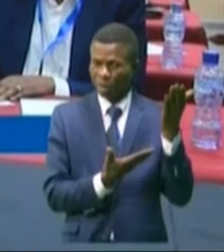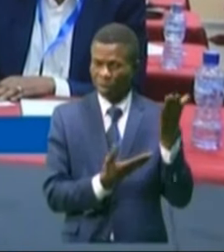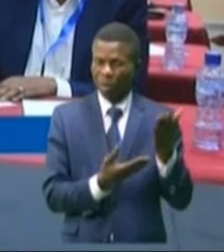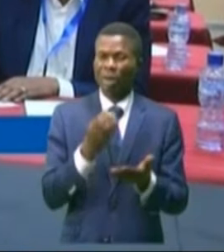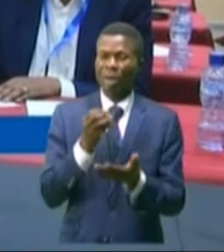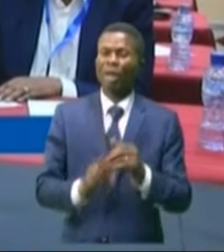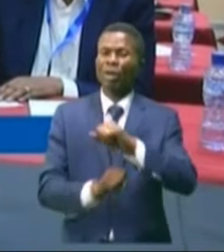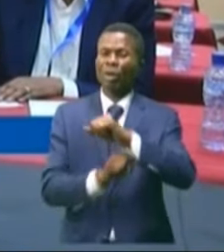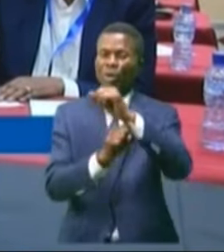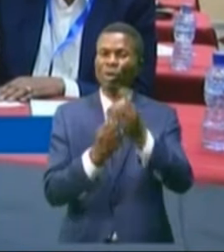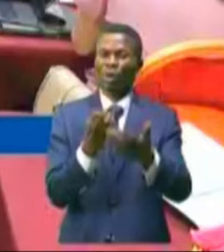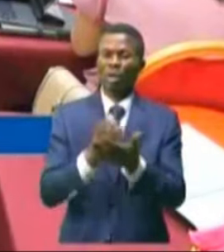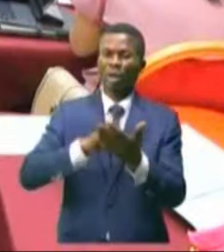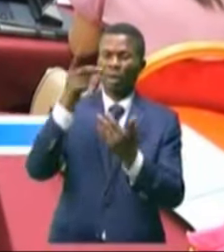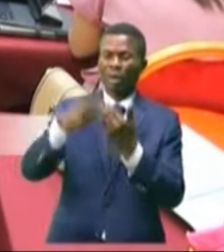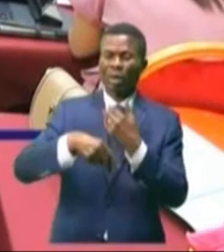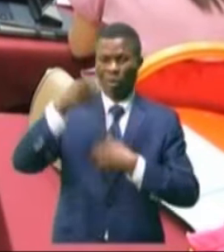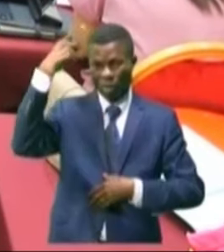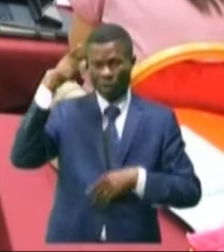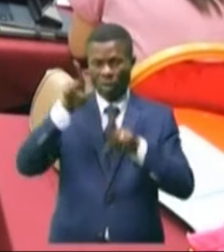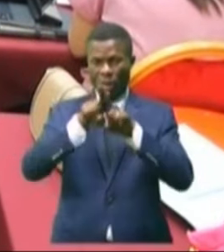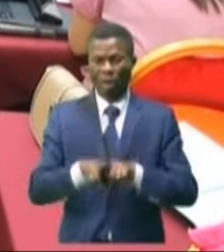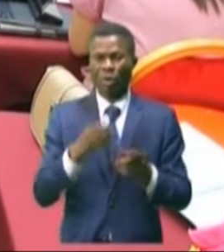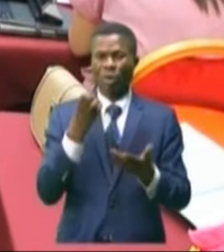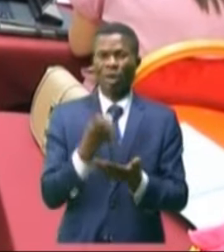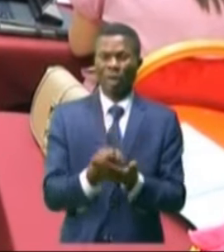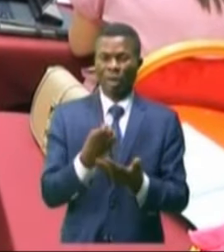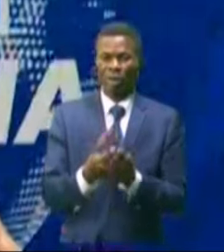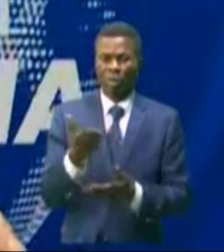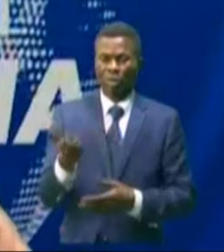illicites sur le plan politique et économique.